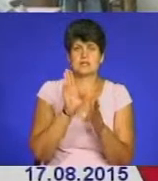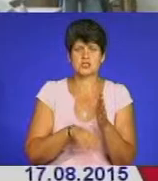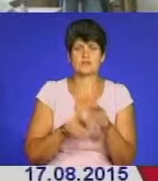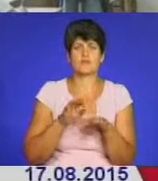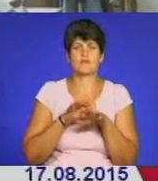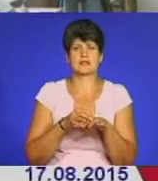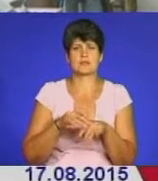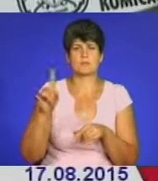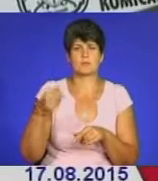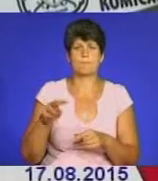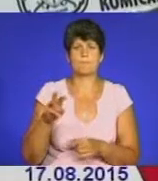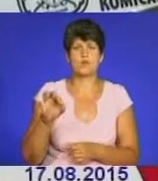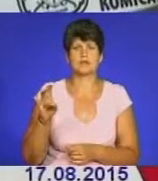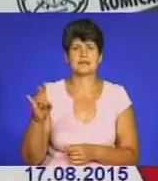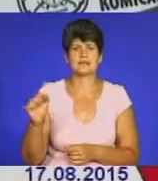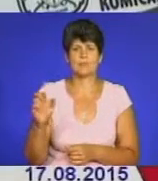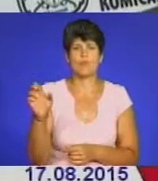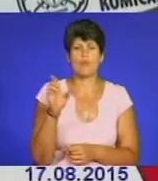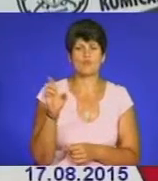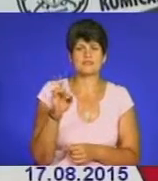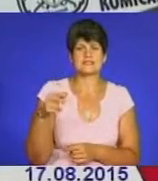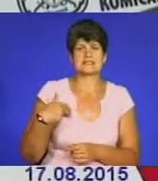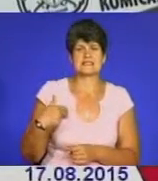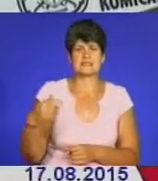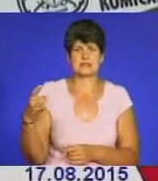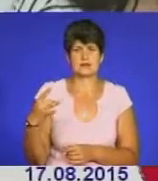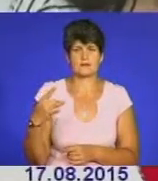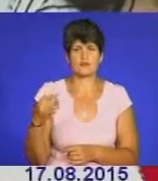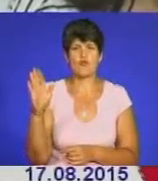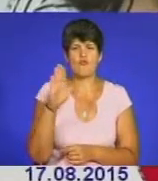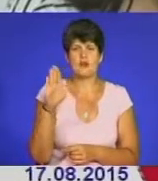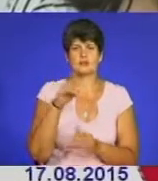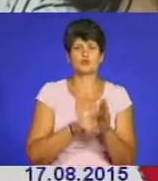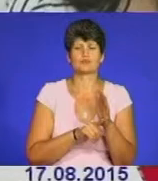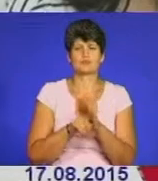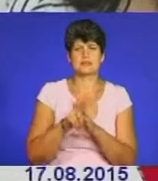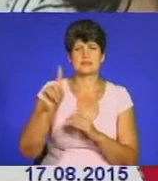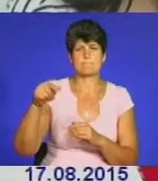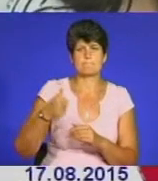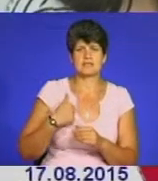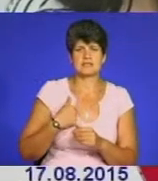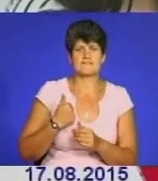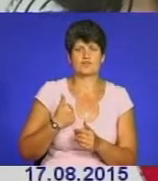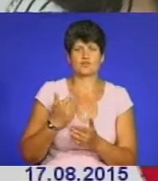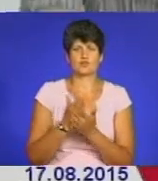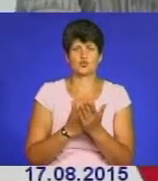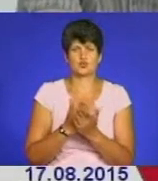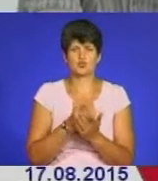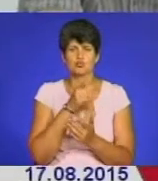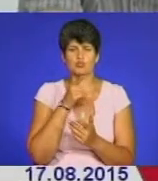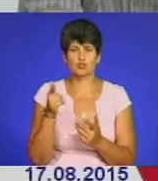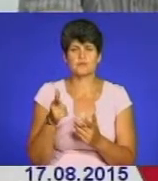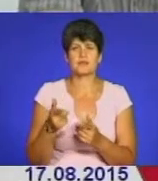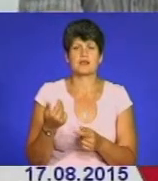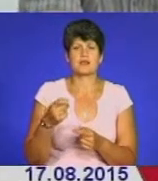Чортківський район – теж більше 60%. Найгірші результати у Бучацькому районі – мобілізовано 10-11% від